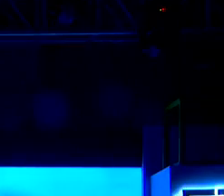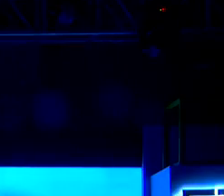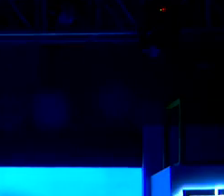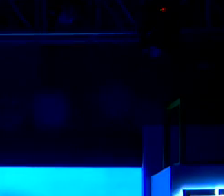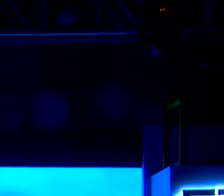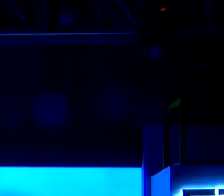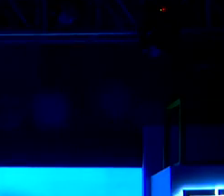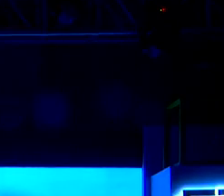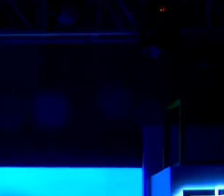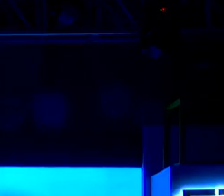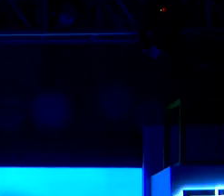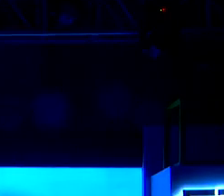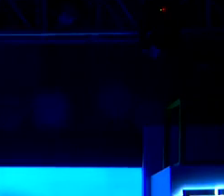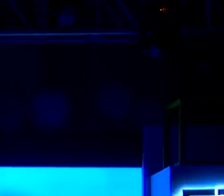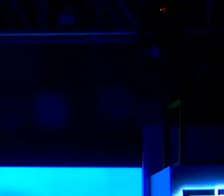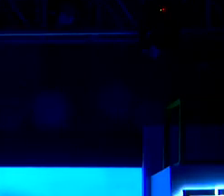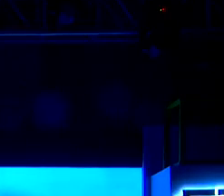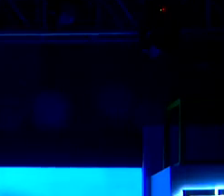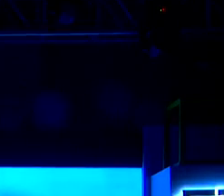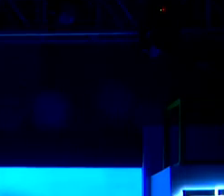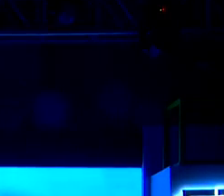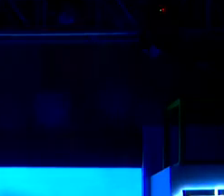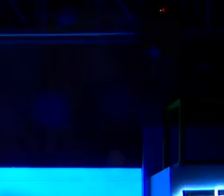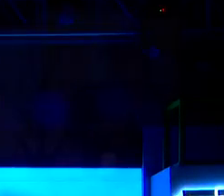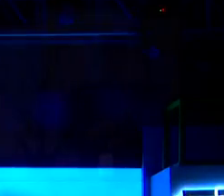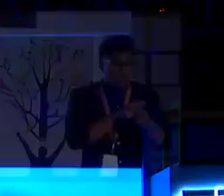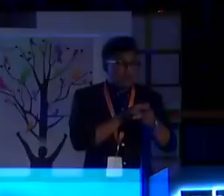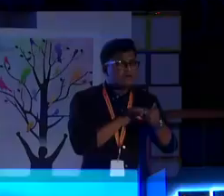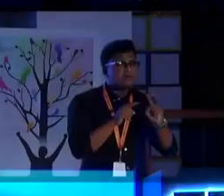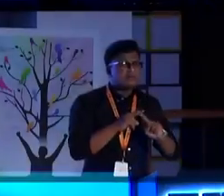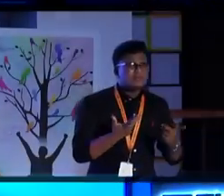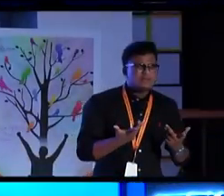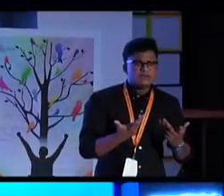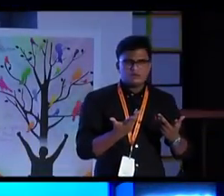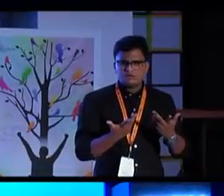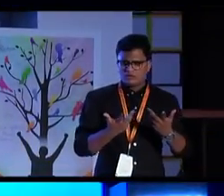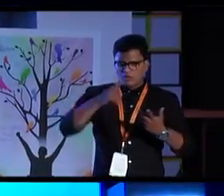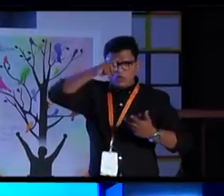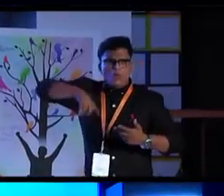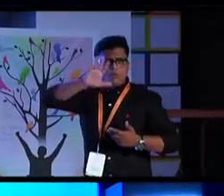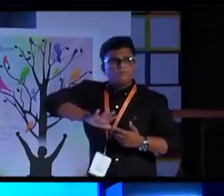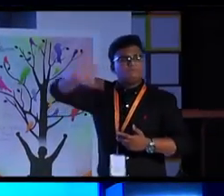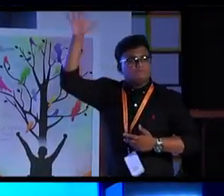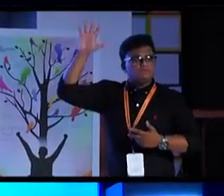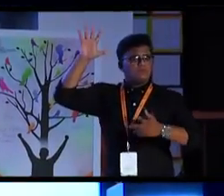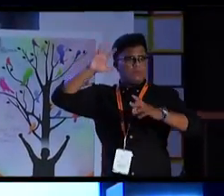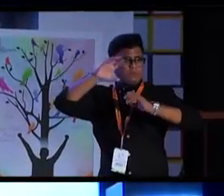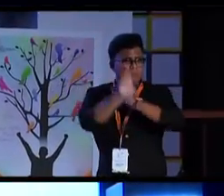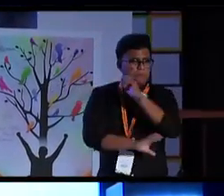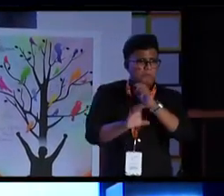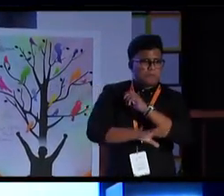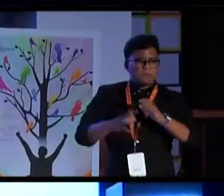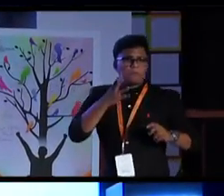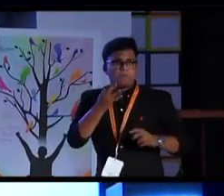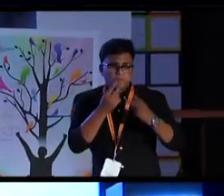शायद उस परिवार को पसंद किया है, लेकिन वो बालक तो सारे राष्ट्र की जिम्मेवारी होता है. If